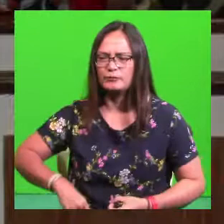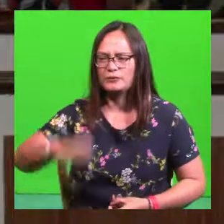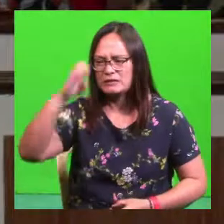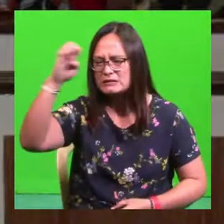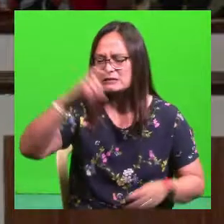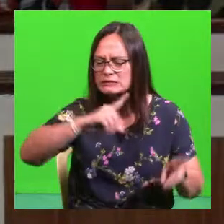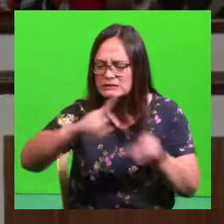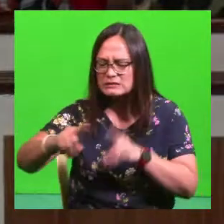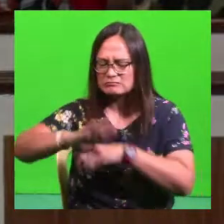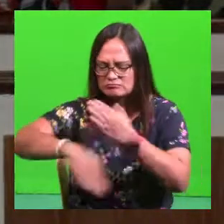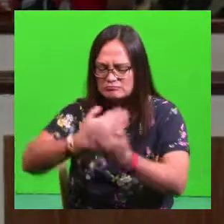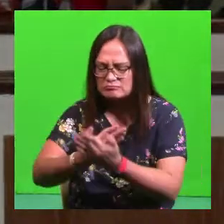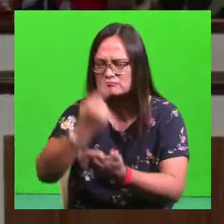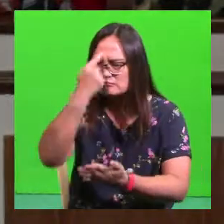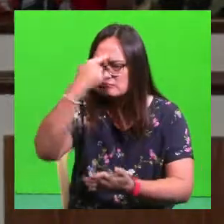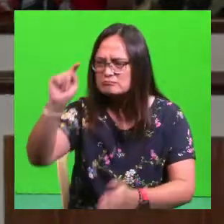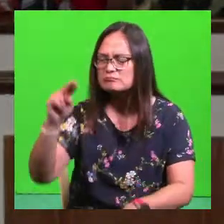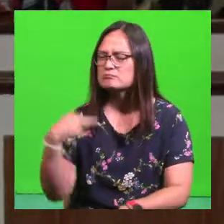Gaano katinding sakit?